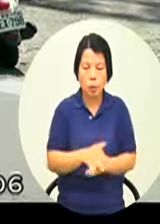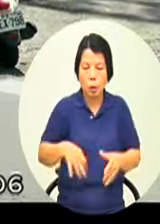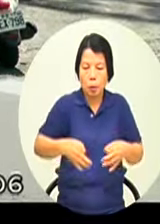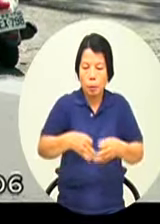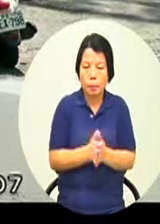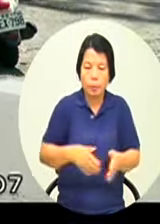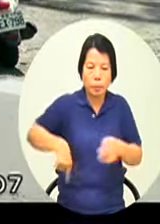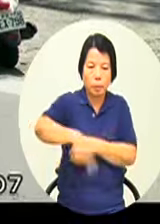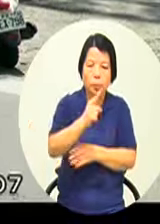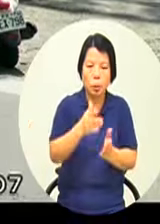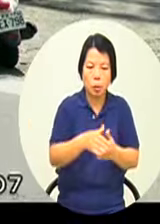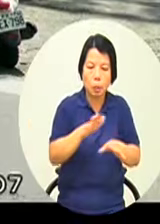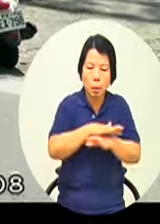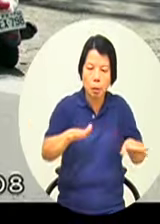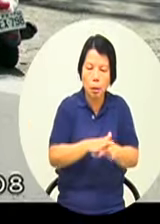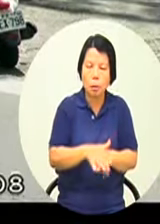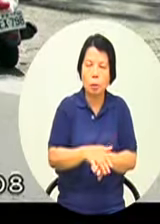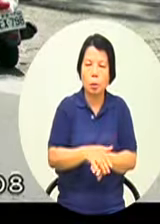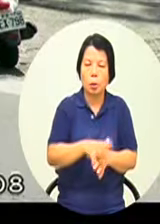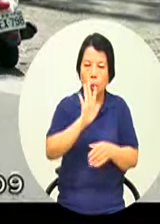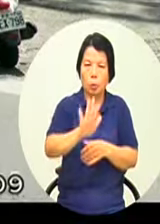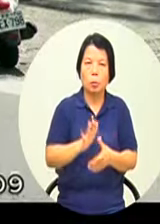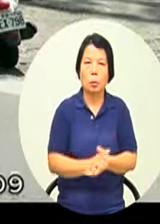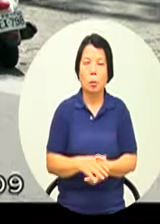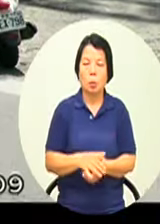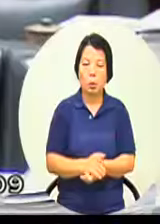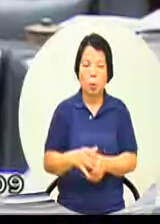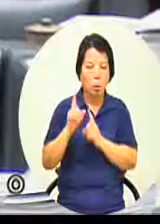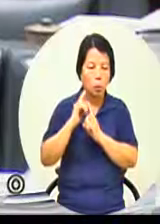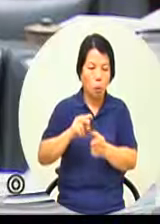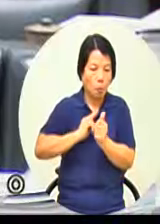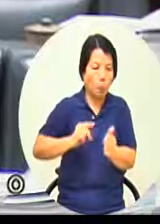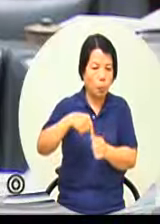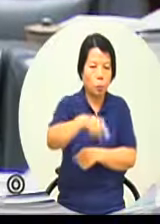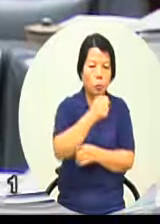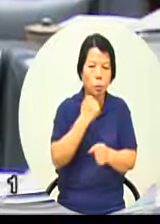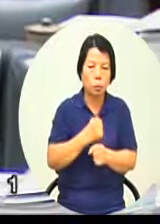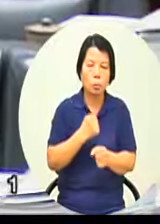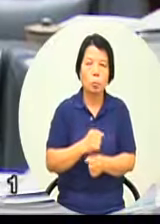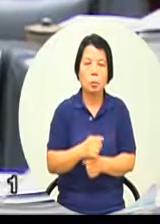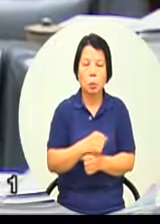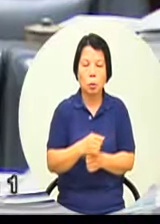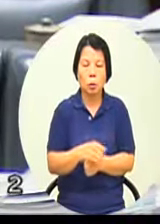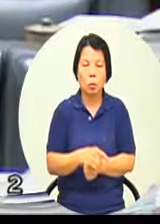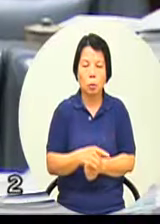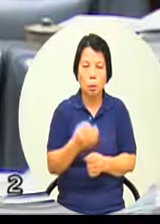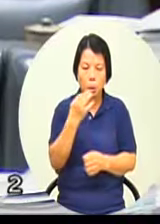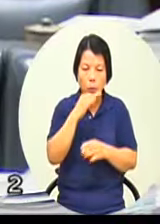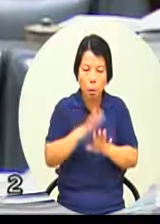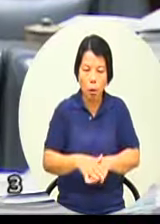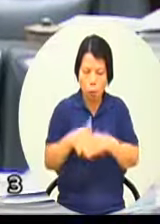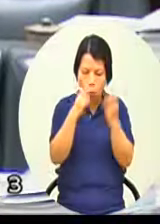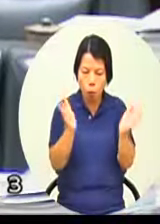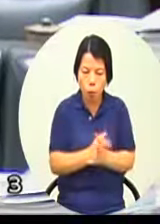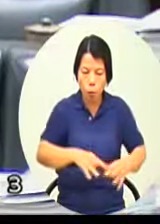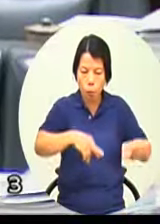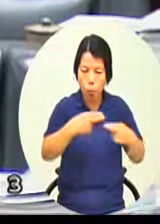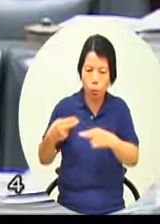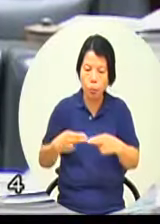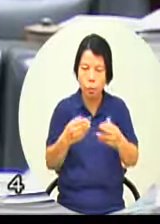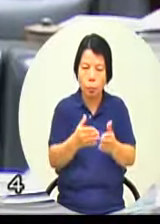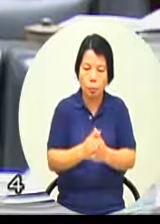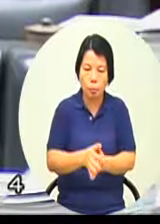快的速度，因为这是安全问题哦，你们赶快去看一下，巡视一下要怎么做，做一个真正的全面的改善，而不是